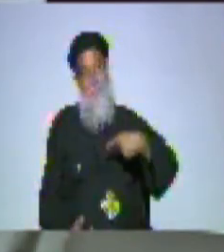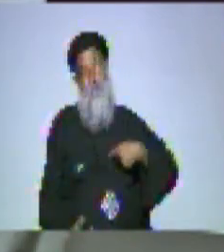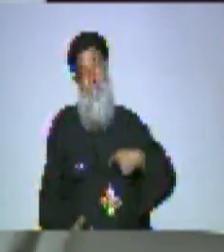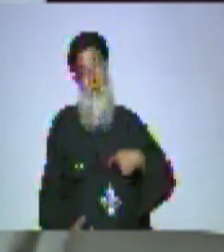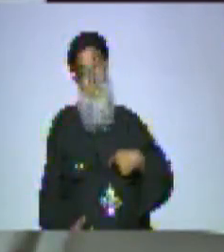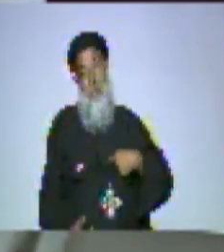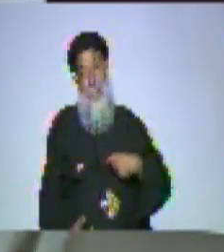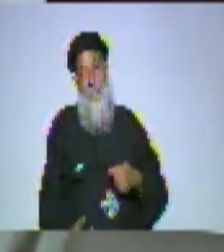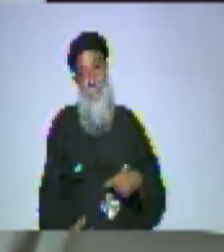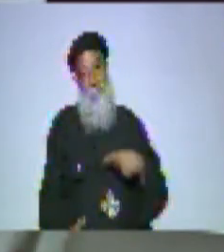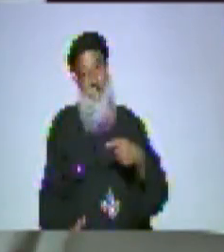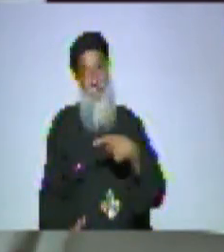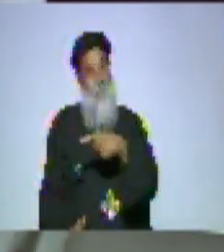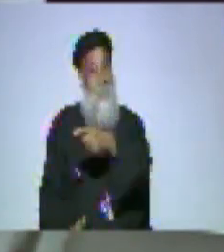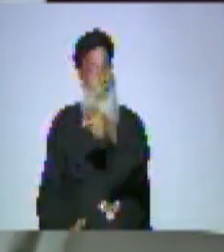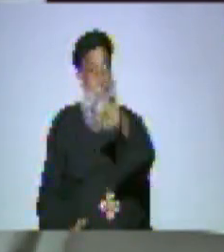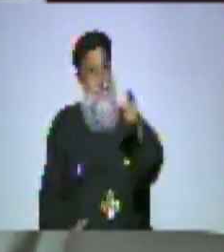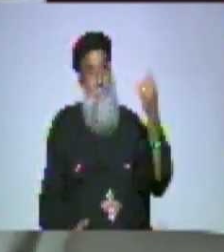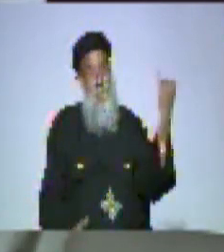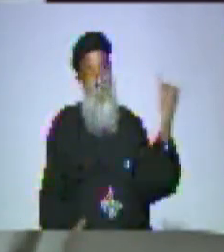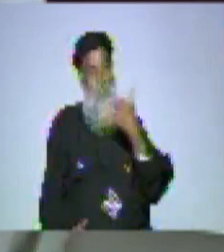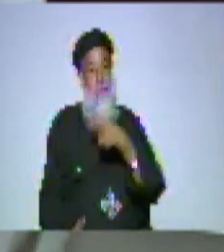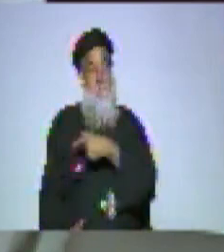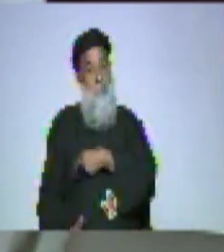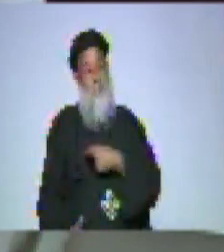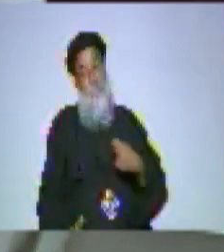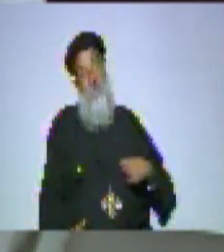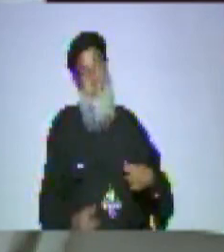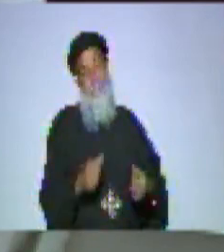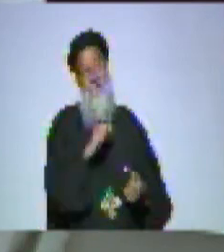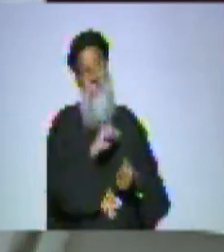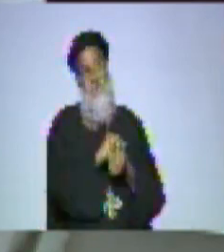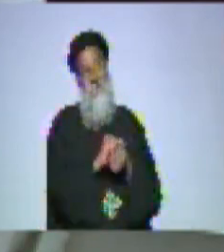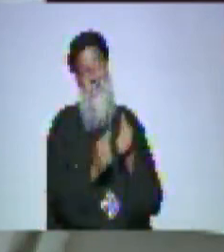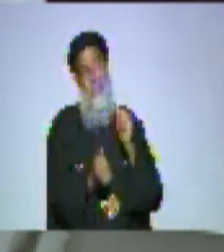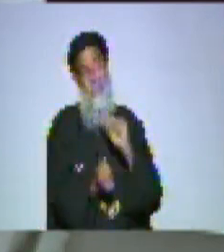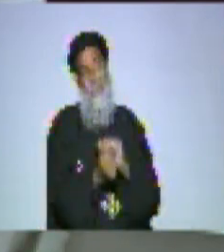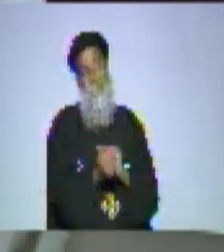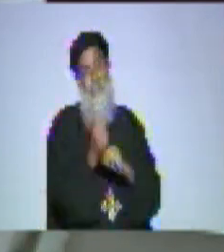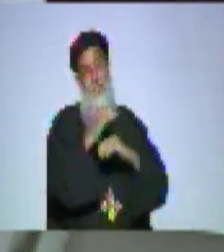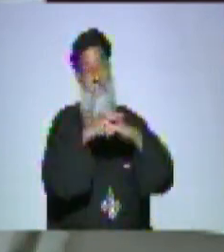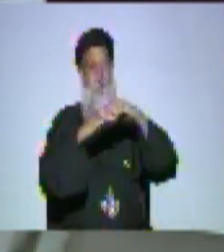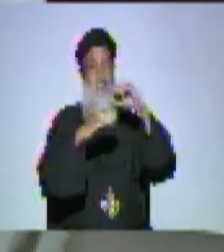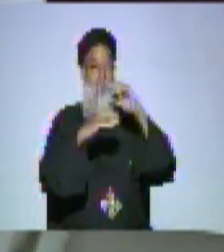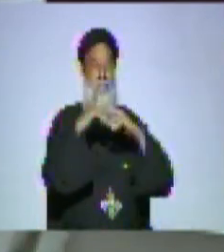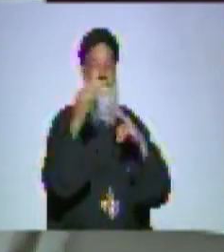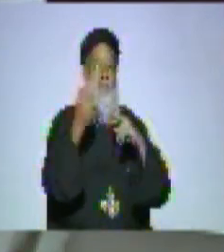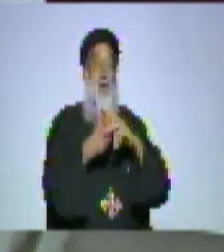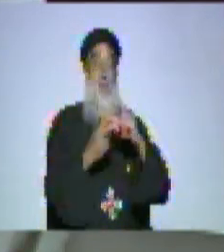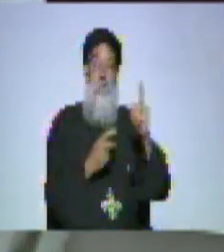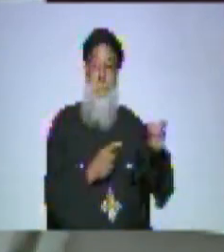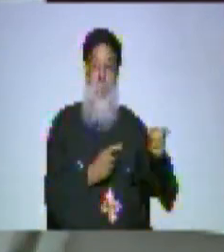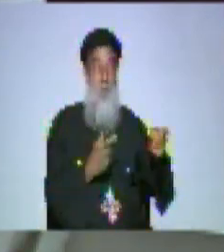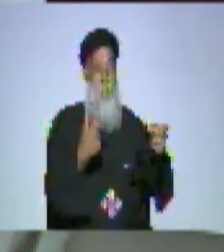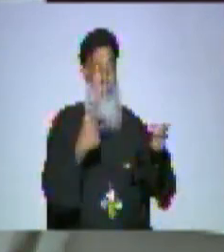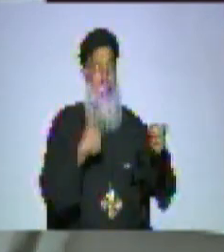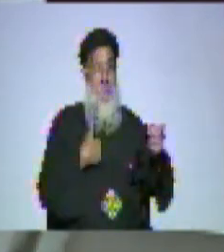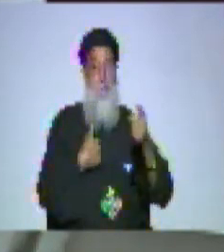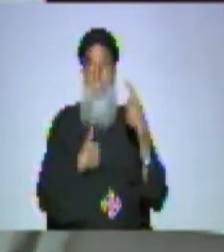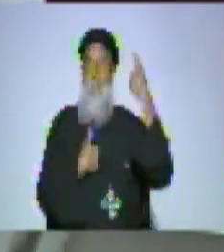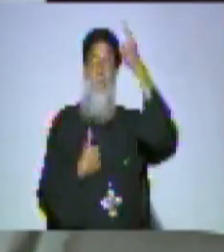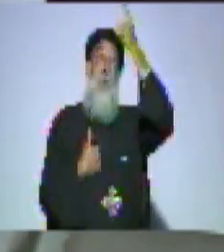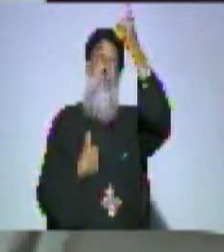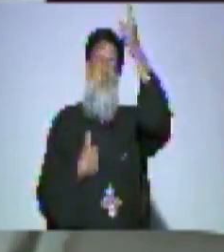لان ما ردتش شماس دي مهمه جدا جدا لان على اساسها الشعب بيقول المهم